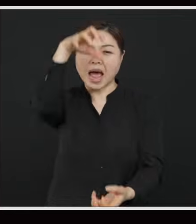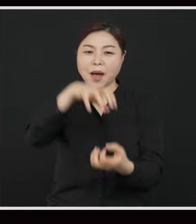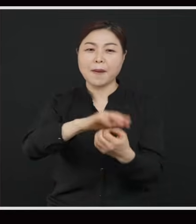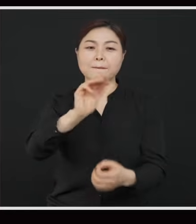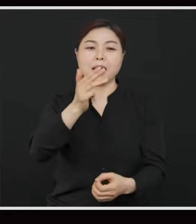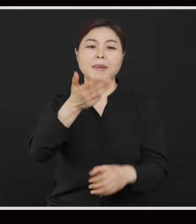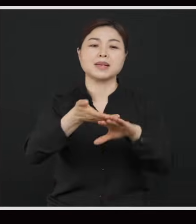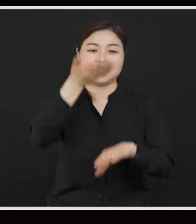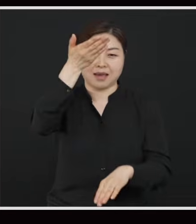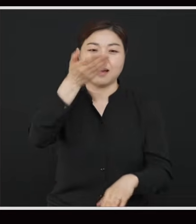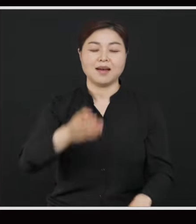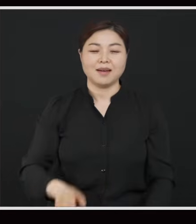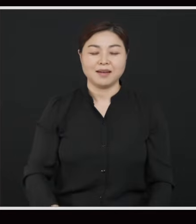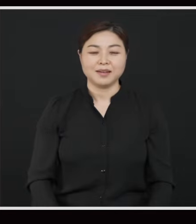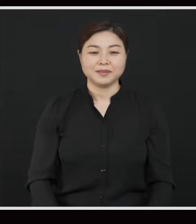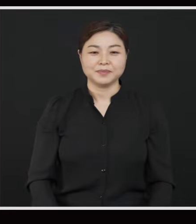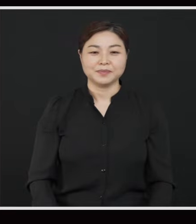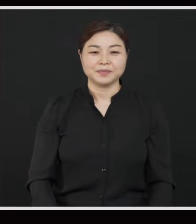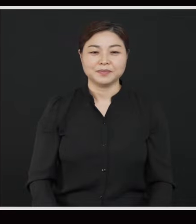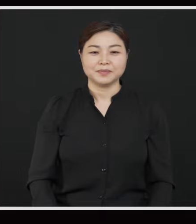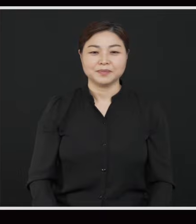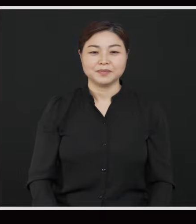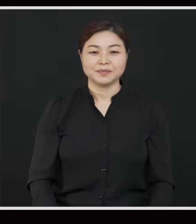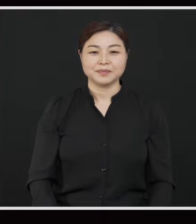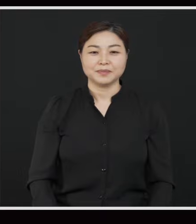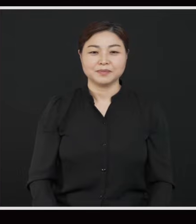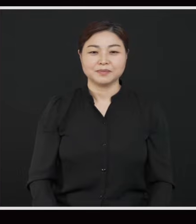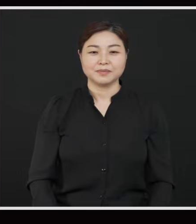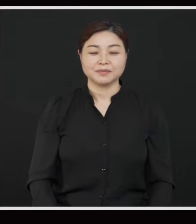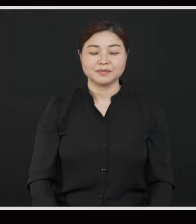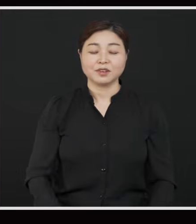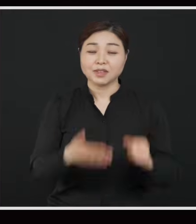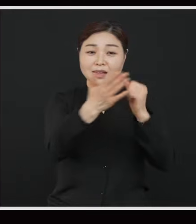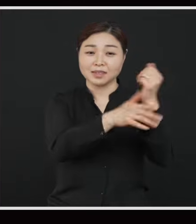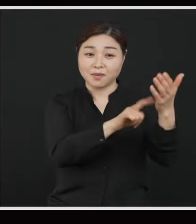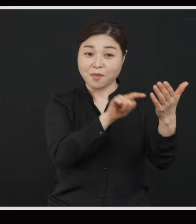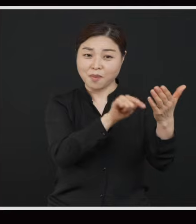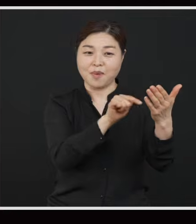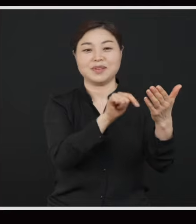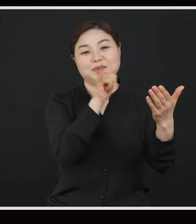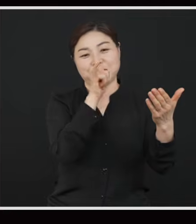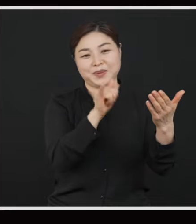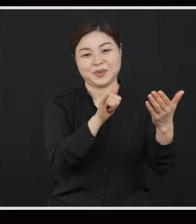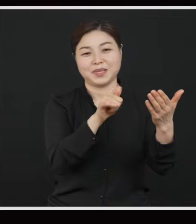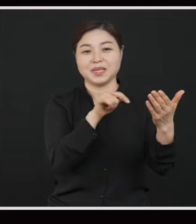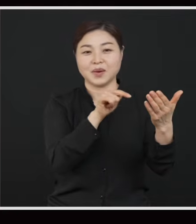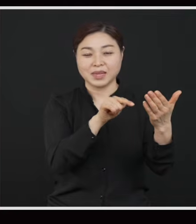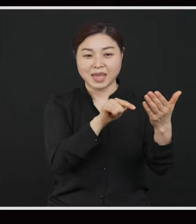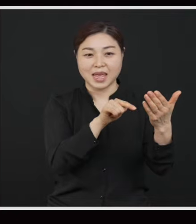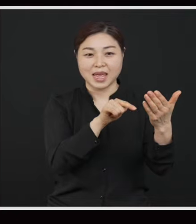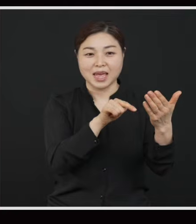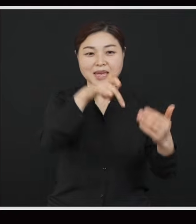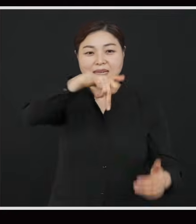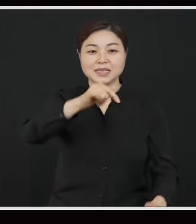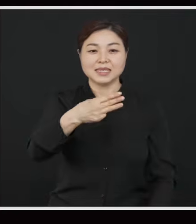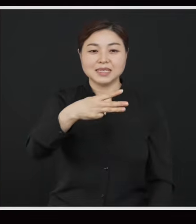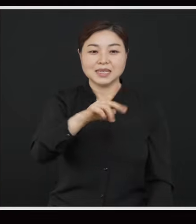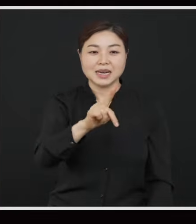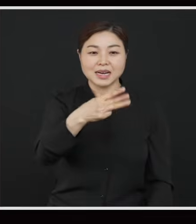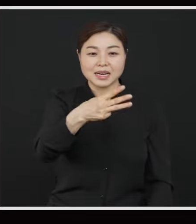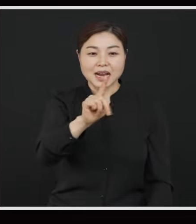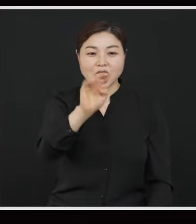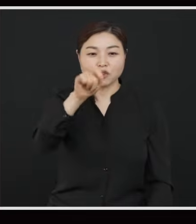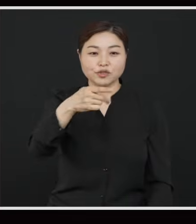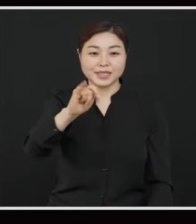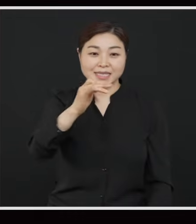해서 기록을 깼다고 해서, 그런 것도 있었지만 때마침 여기에 나와 있는 이 클라우디아 멜리스라는